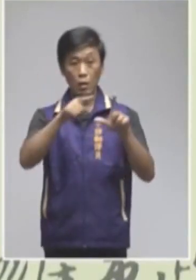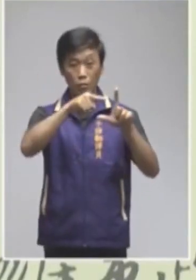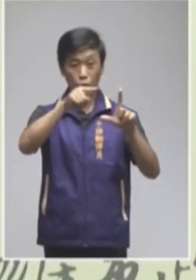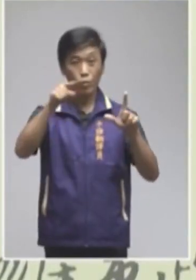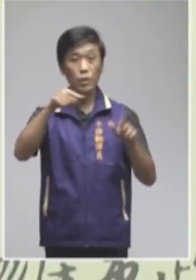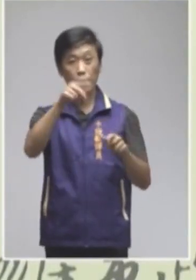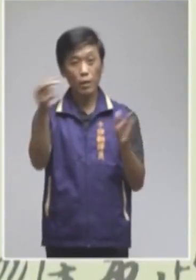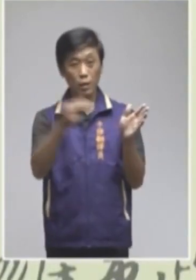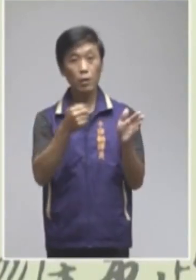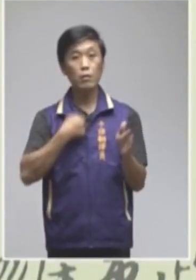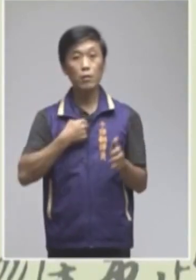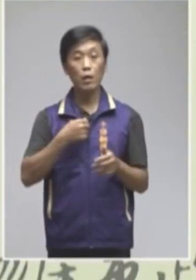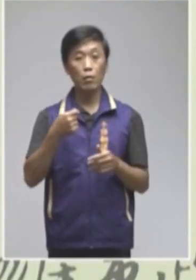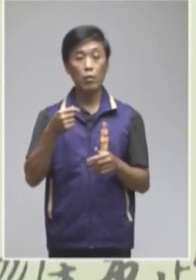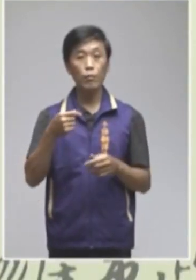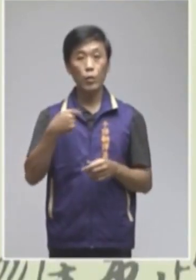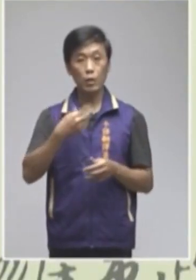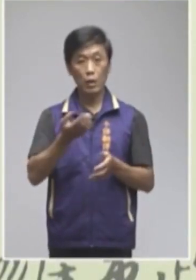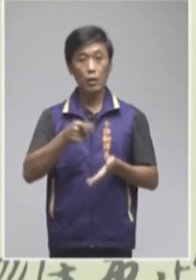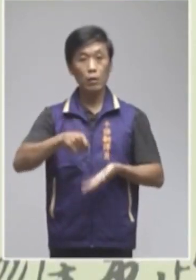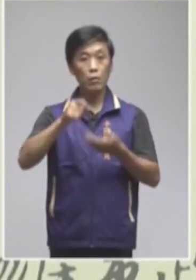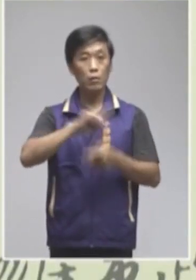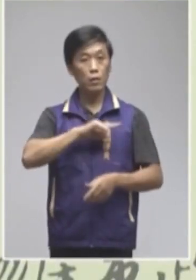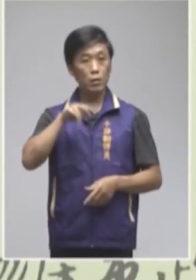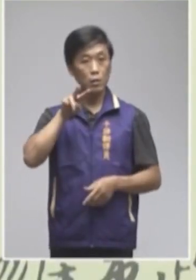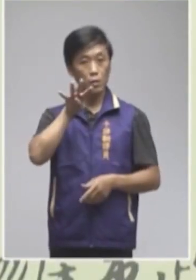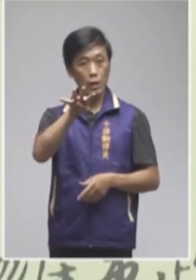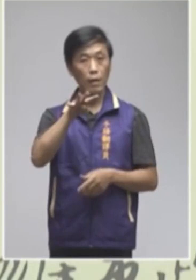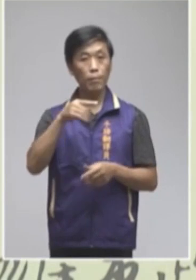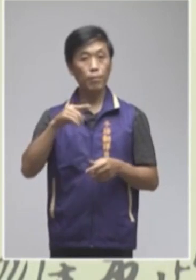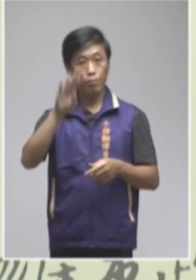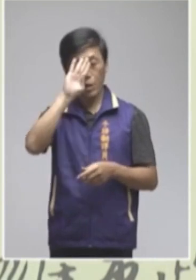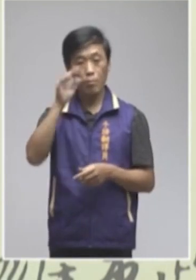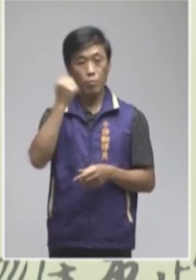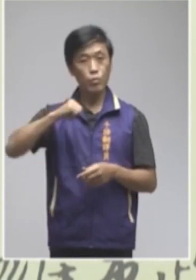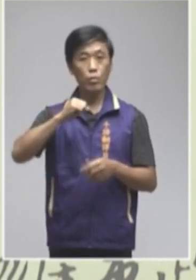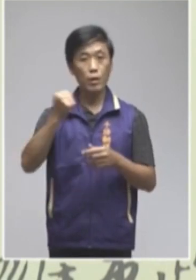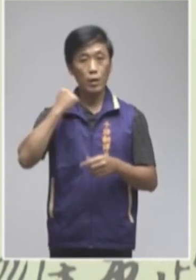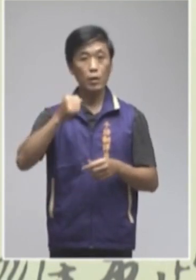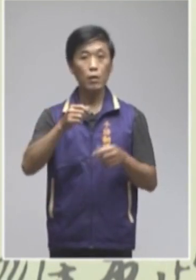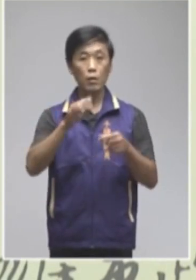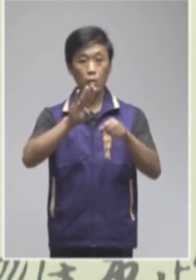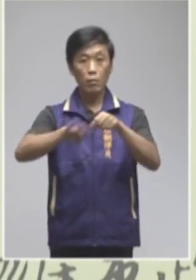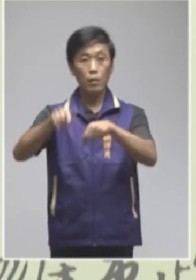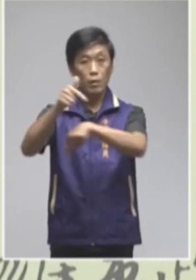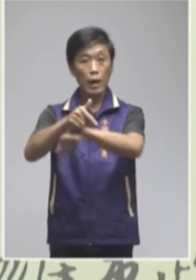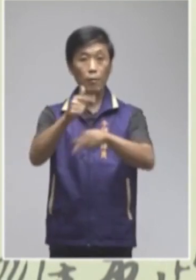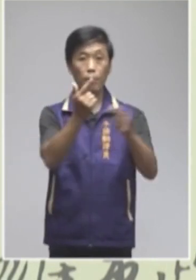的自然免疫力的部分，我们的南部地区还是跟北部就